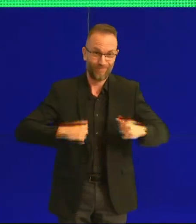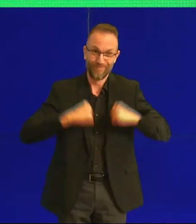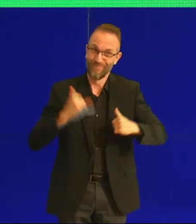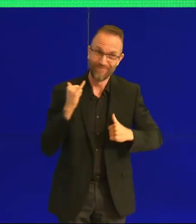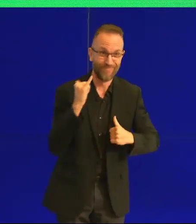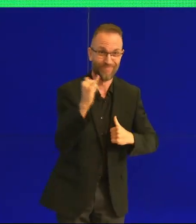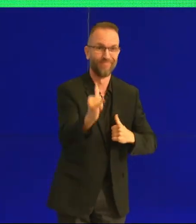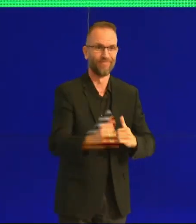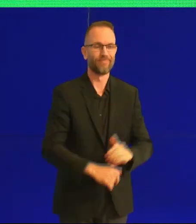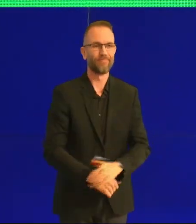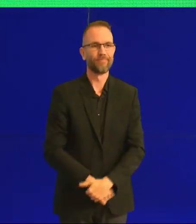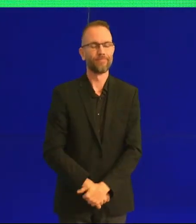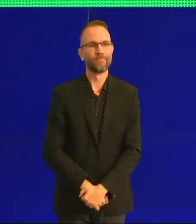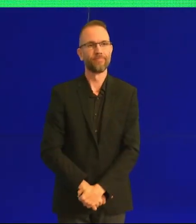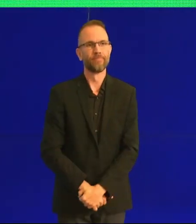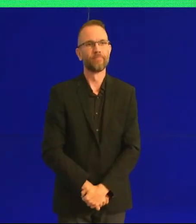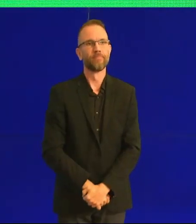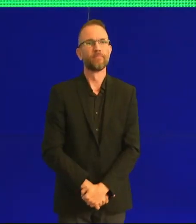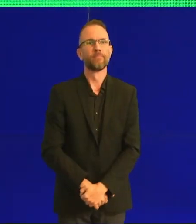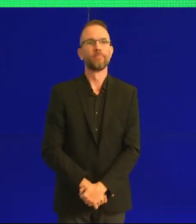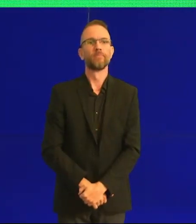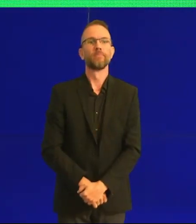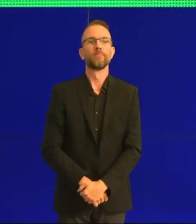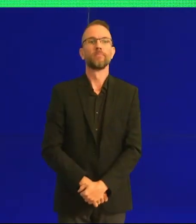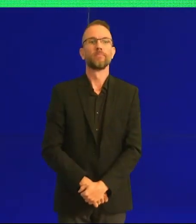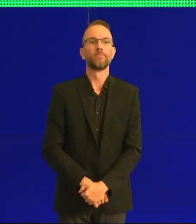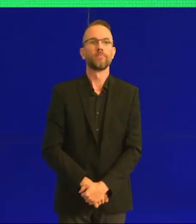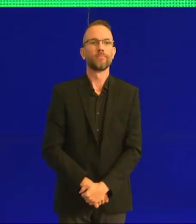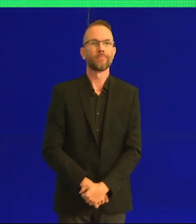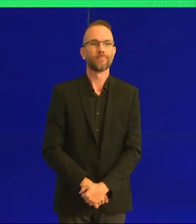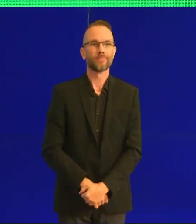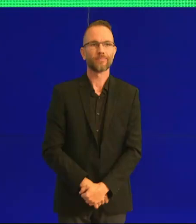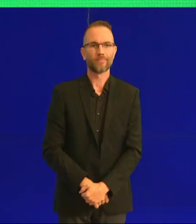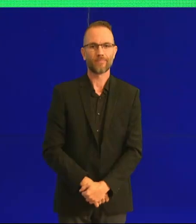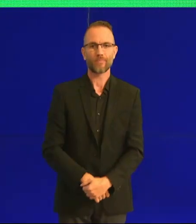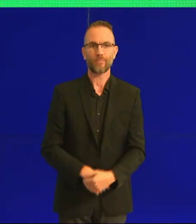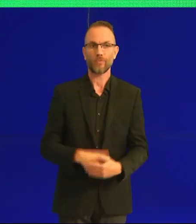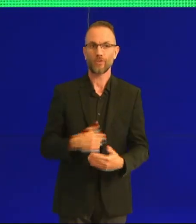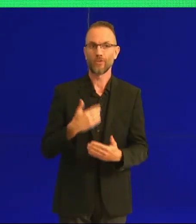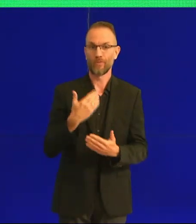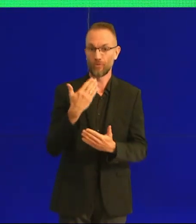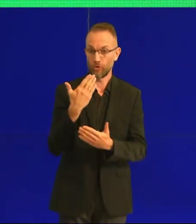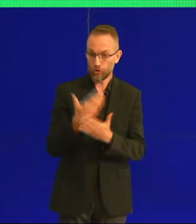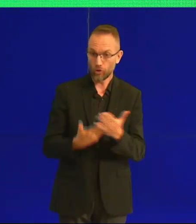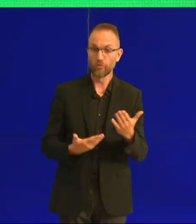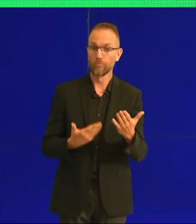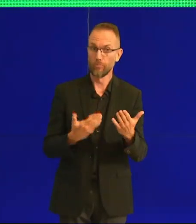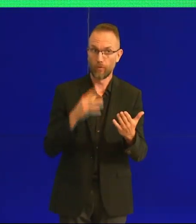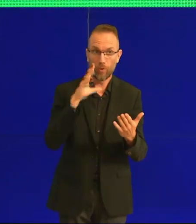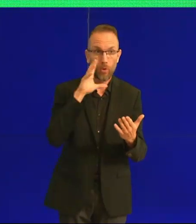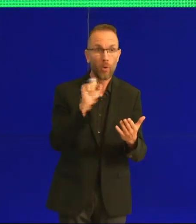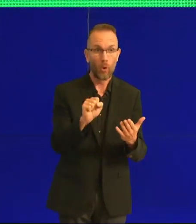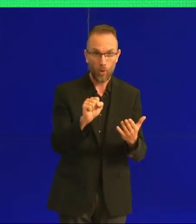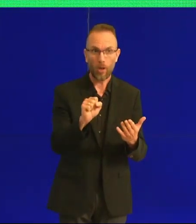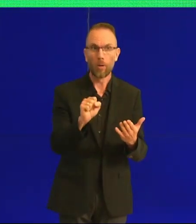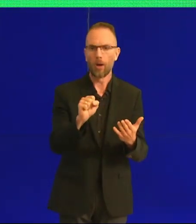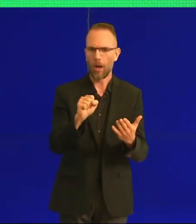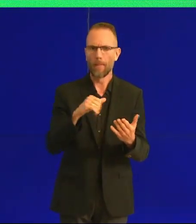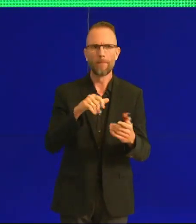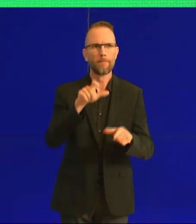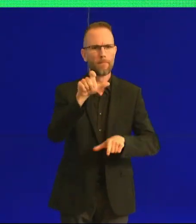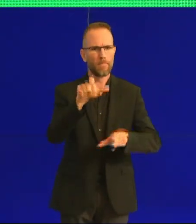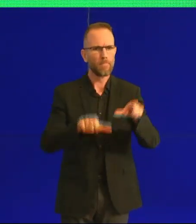heureusement ces derniers jours nous avons vu beaucoup de personnes qui se porte volontaire pour rendre ces mesures supportable pour les plus vulnérables d'entre nous